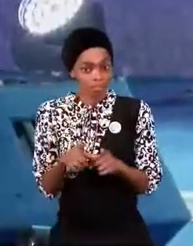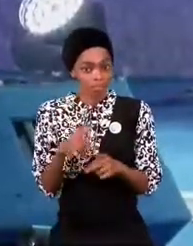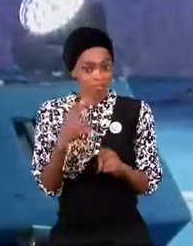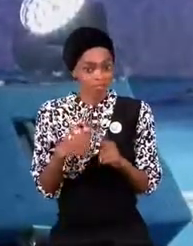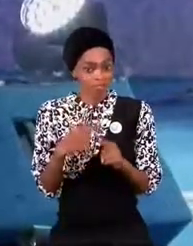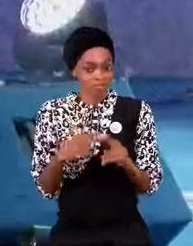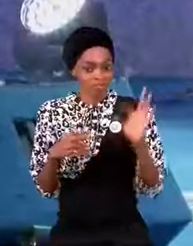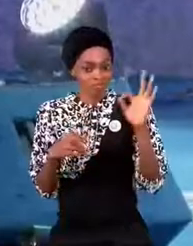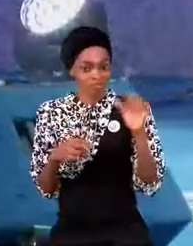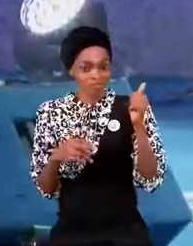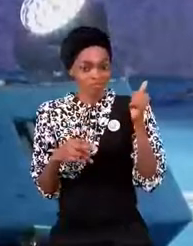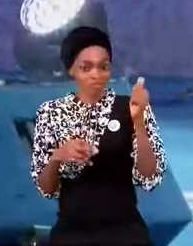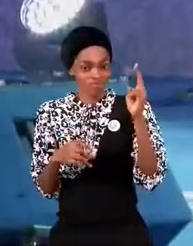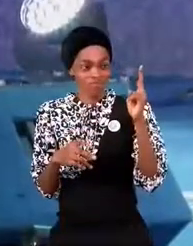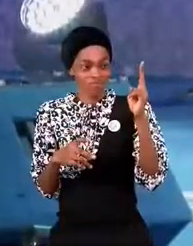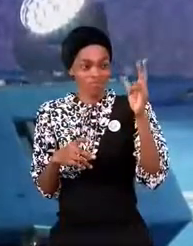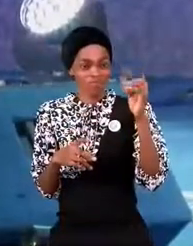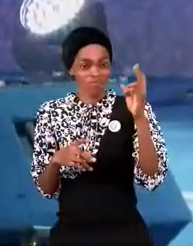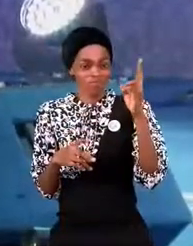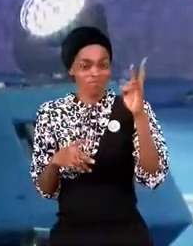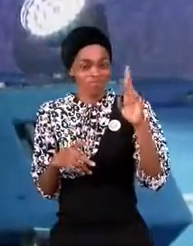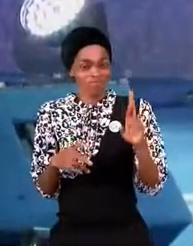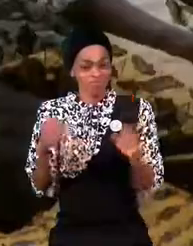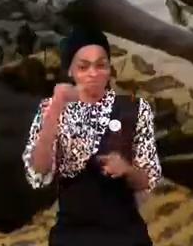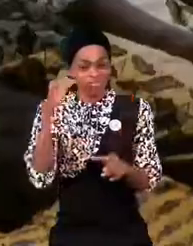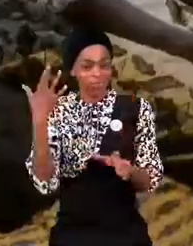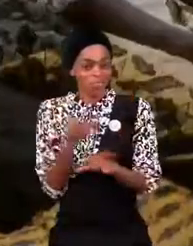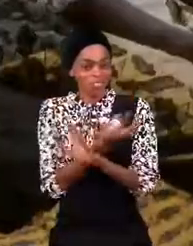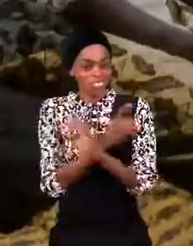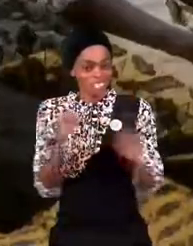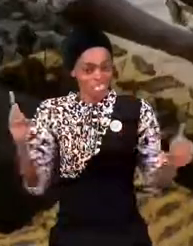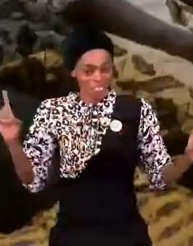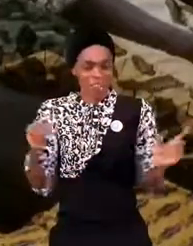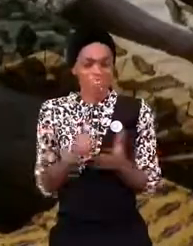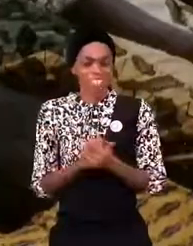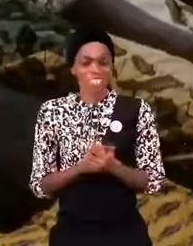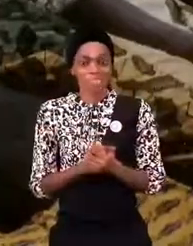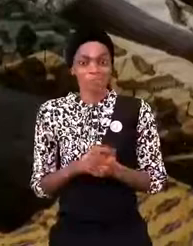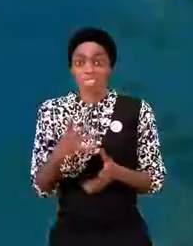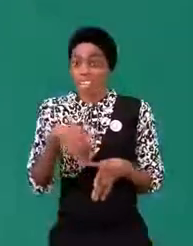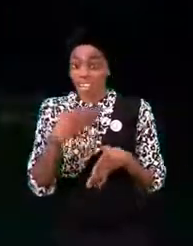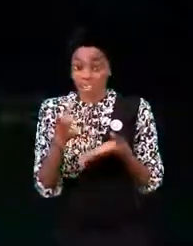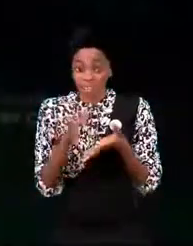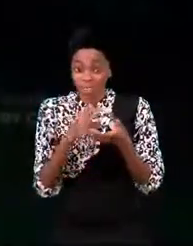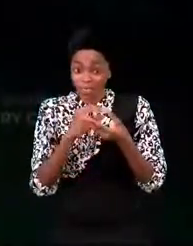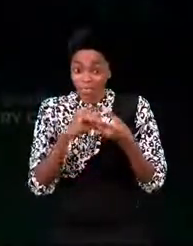Elle a été délivrée. Elle vous racontera son histoire elle-même. Sœur Favor, raconte-nous ton histoire.